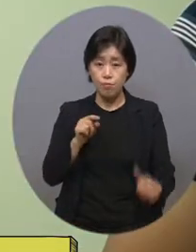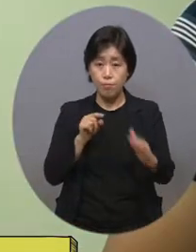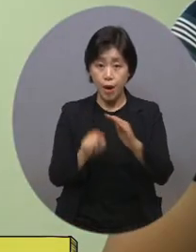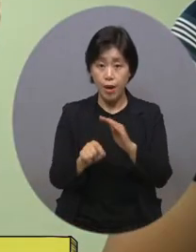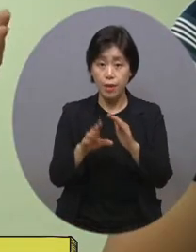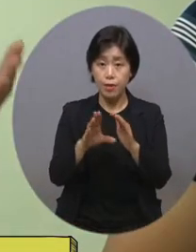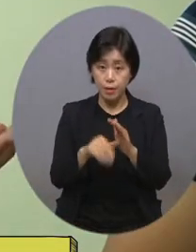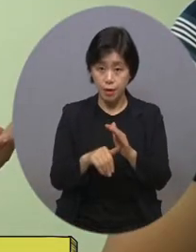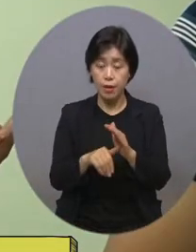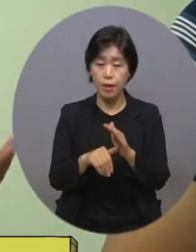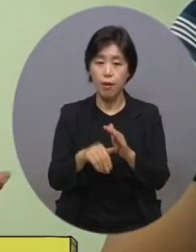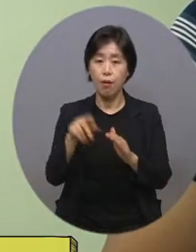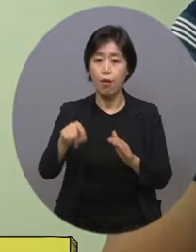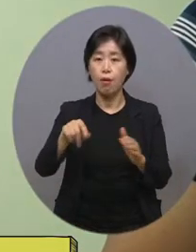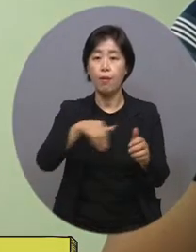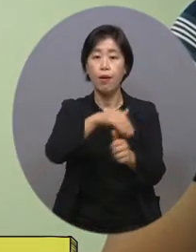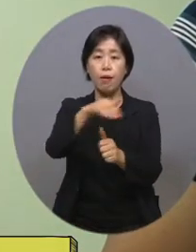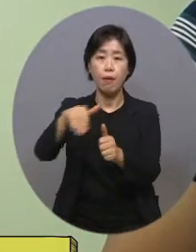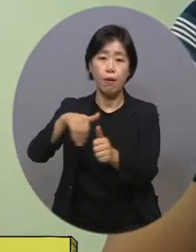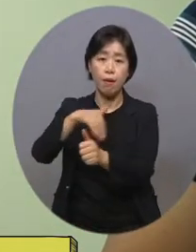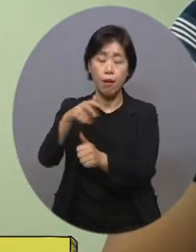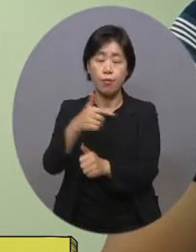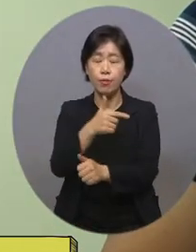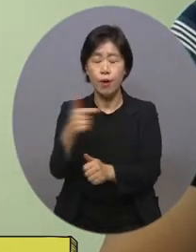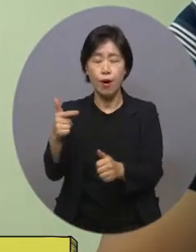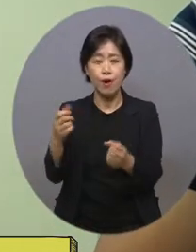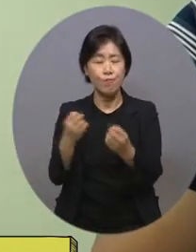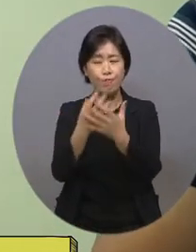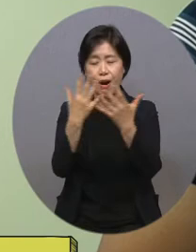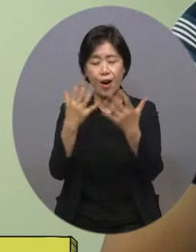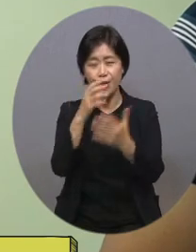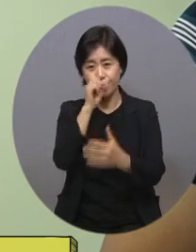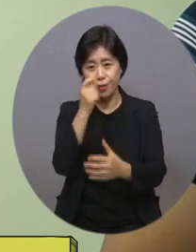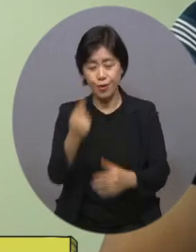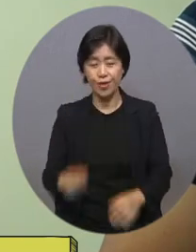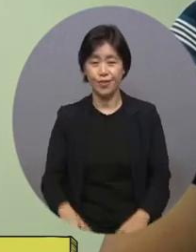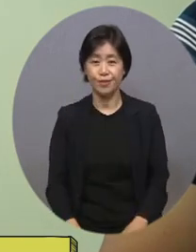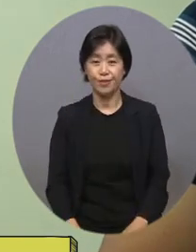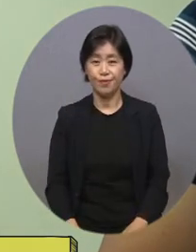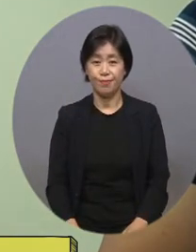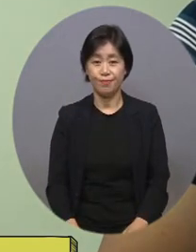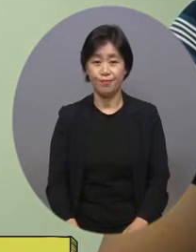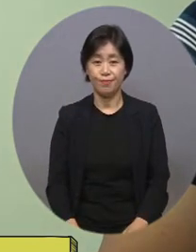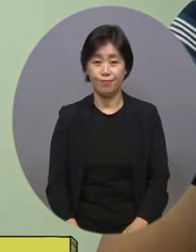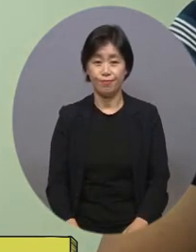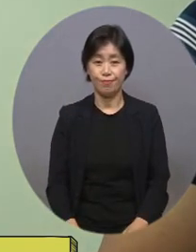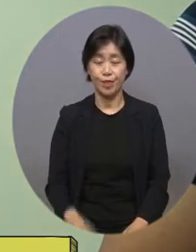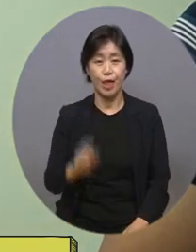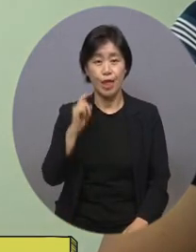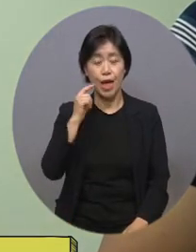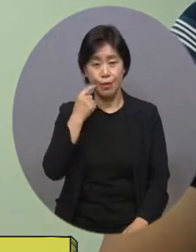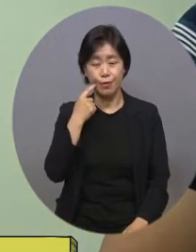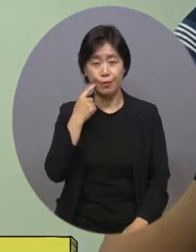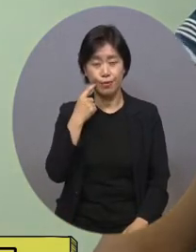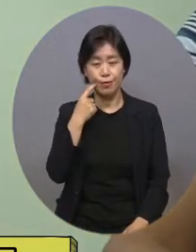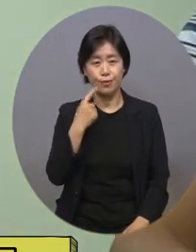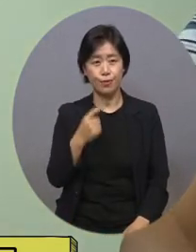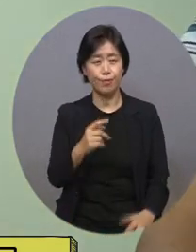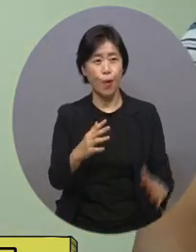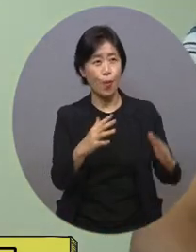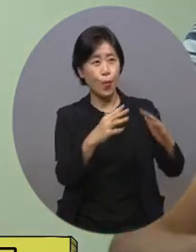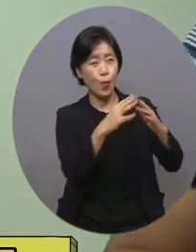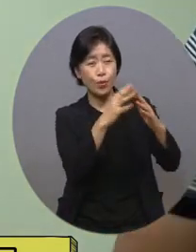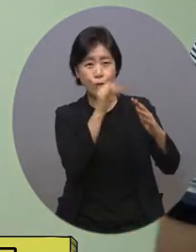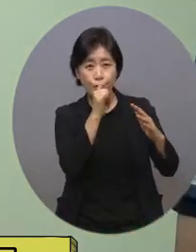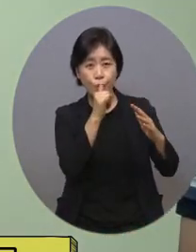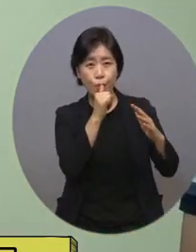일단은 네. 회사 전반적인 분위기가 네. 너무 밝았어요. 아, 예, 예. 그렇죠? 예. 이렇게 온실, 예쁜 온실이 예. 있어서도 있는데 일단은 예.